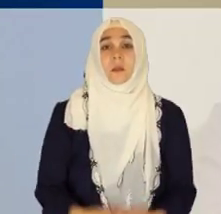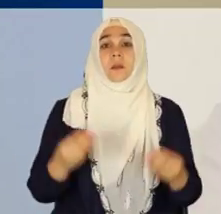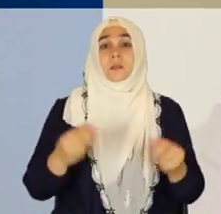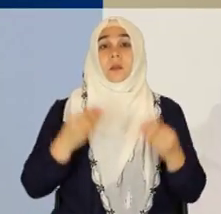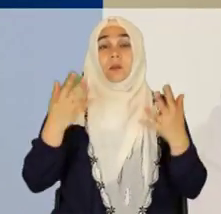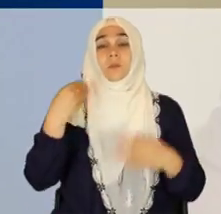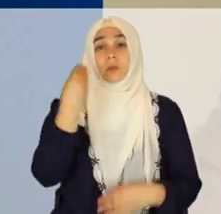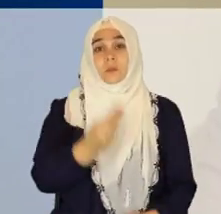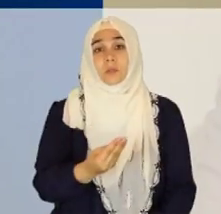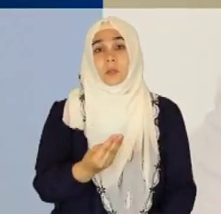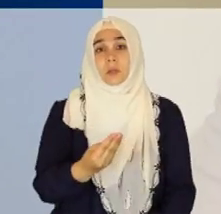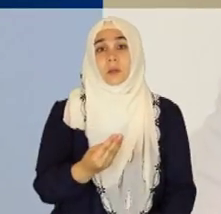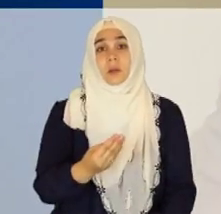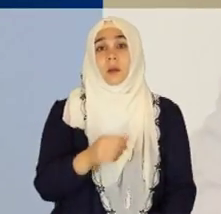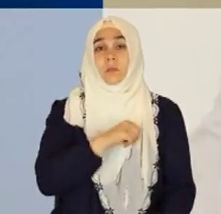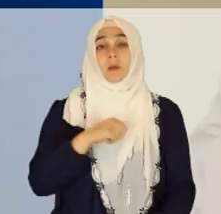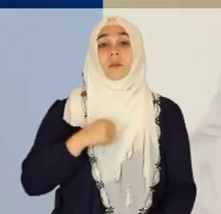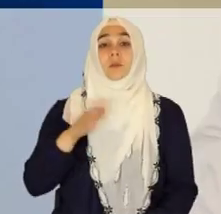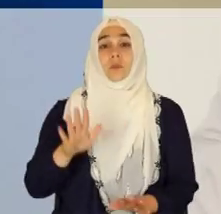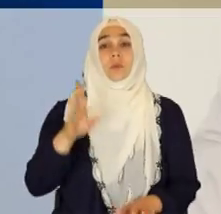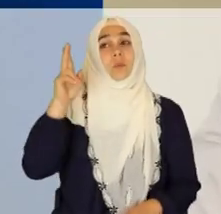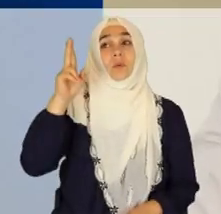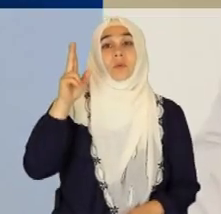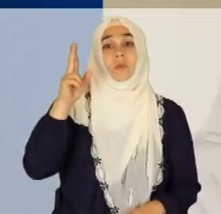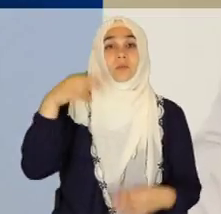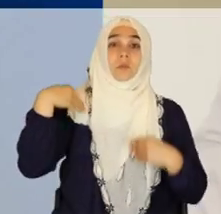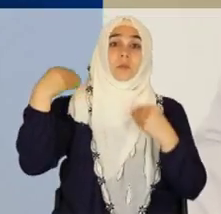Zekat veriyotçiler, ben Huda için veriyip ben deydi.